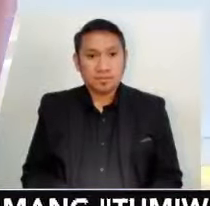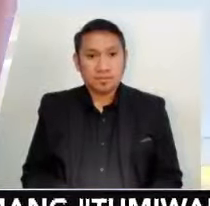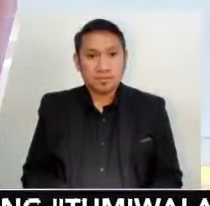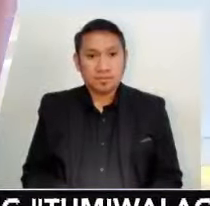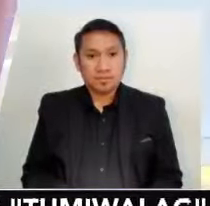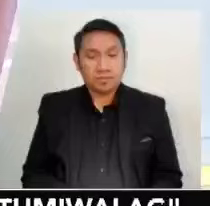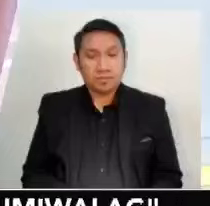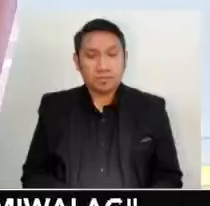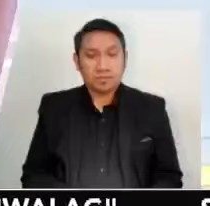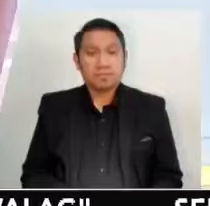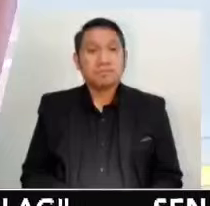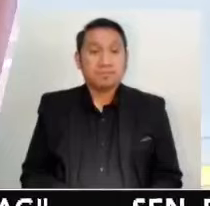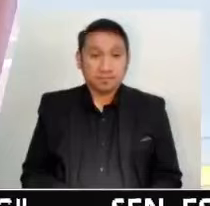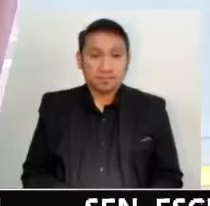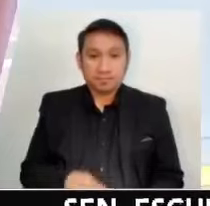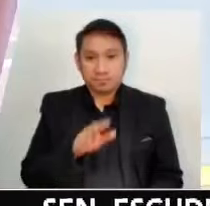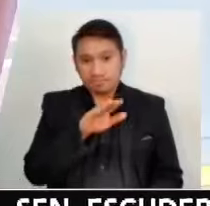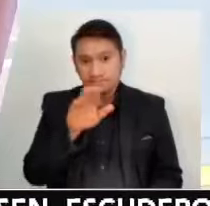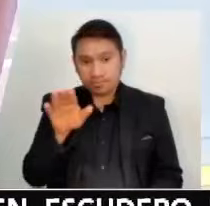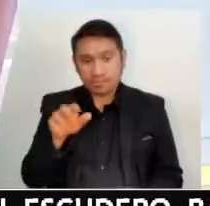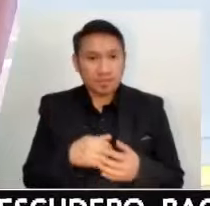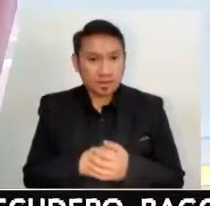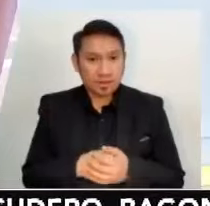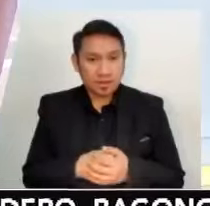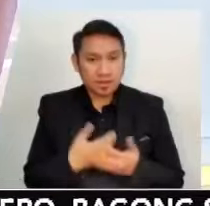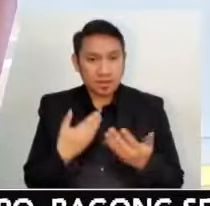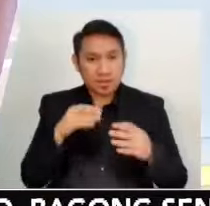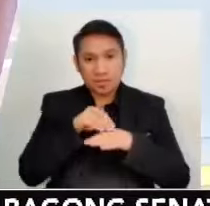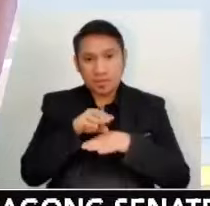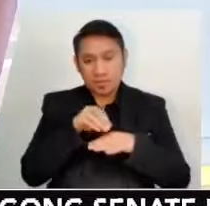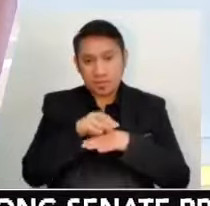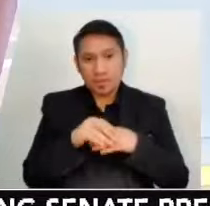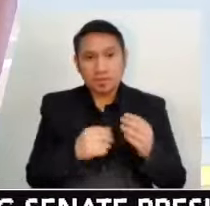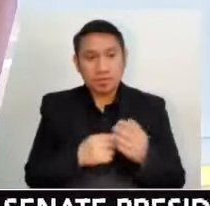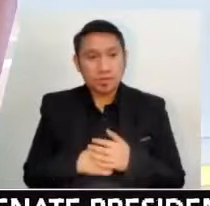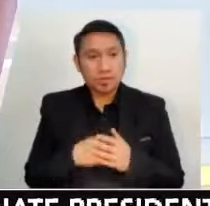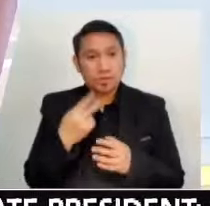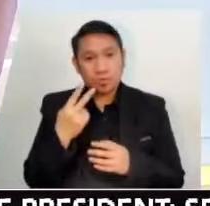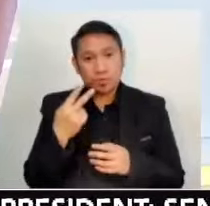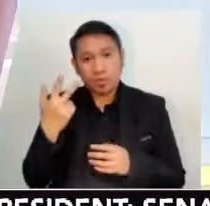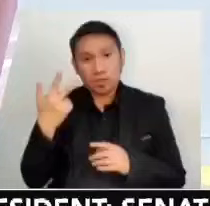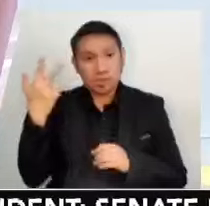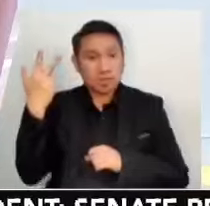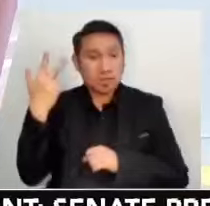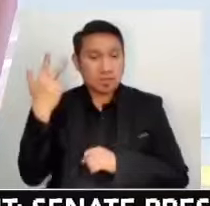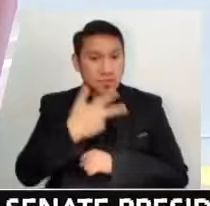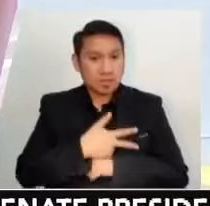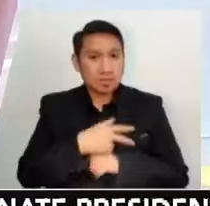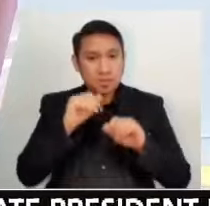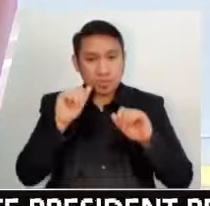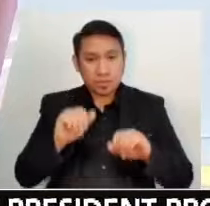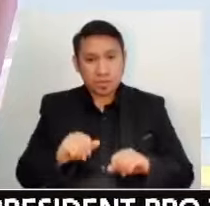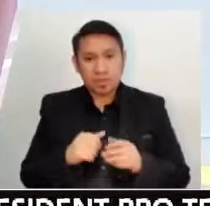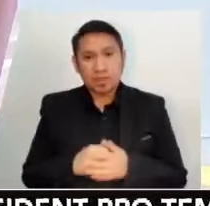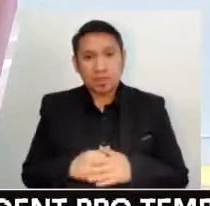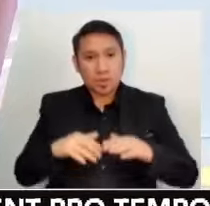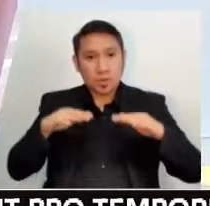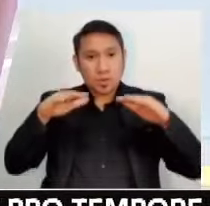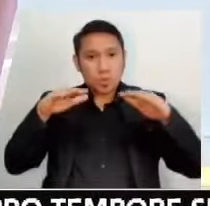Mga kapuso, abiso ng pag-asa. Sa loob ng 2 hanggang 3 araw ay posibleng sumadsad na sa minimum operating level na